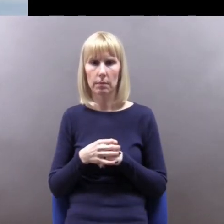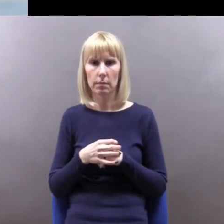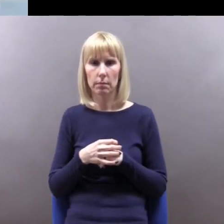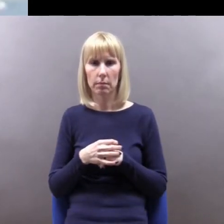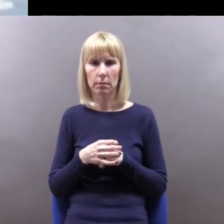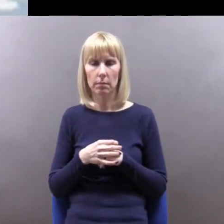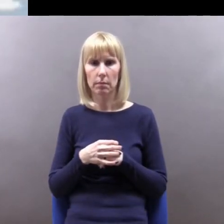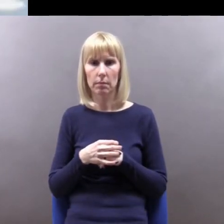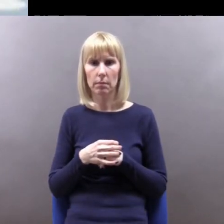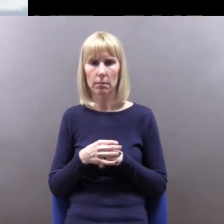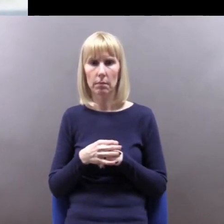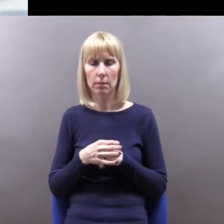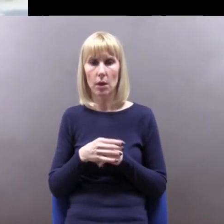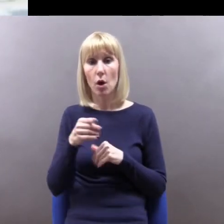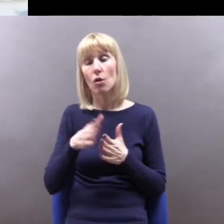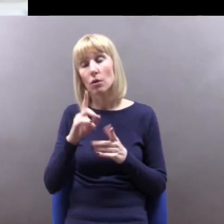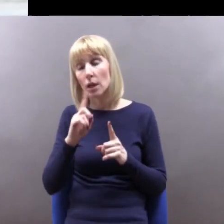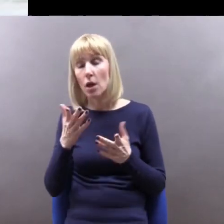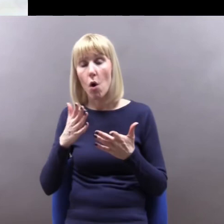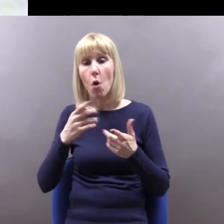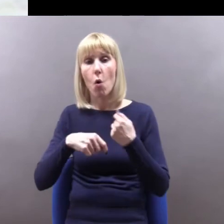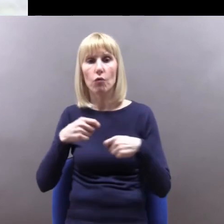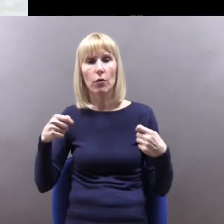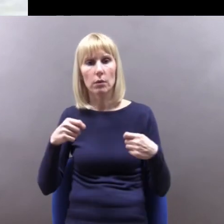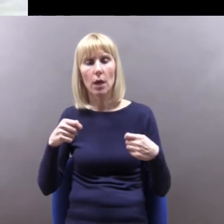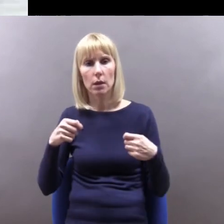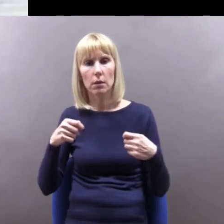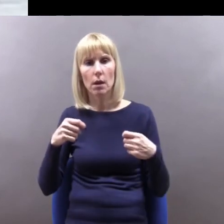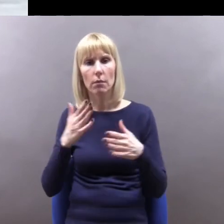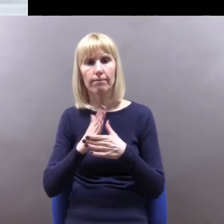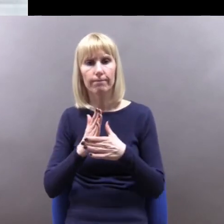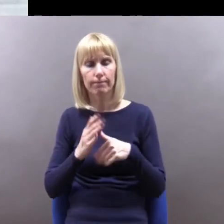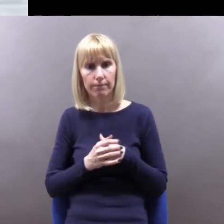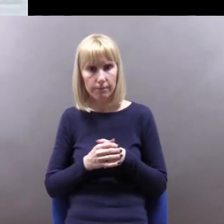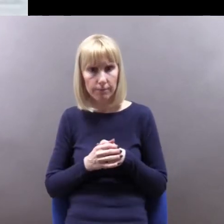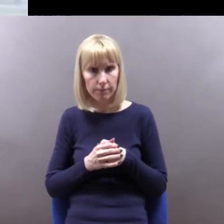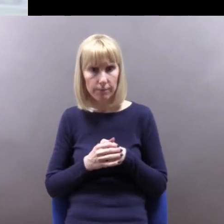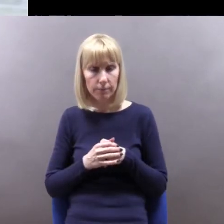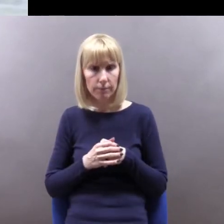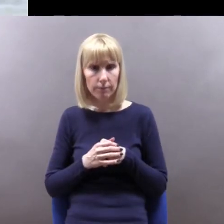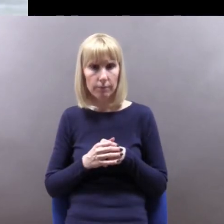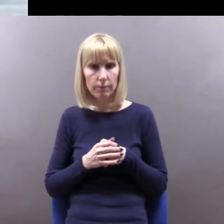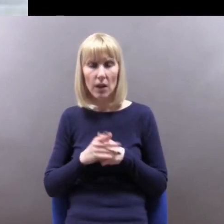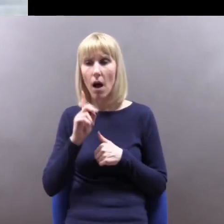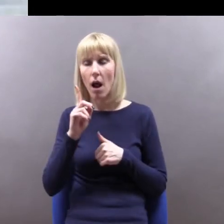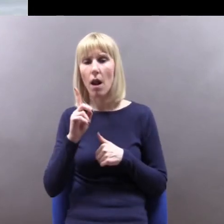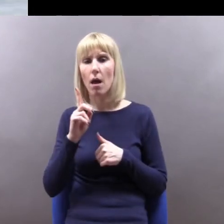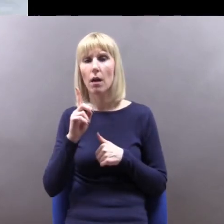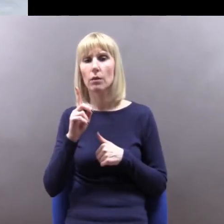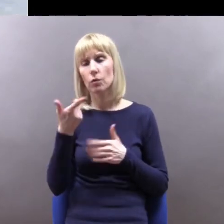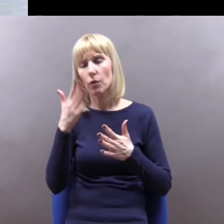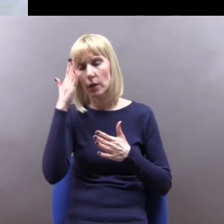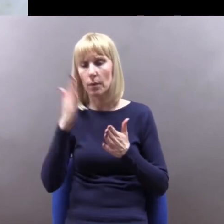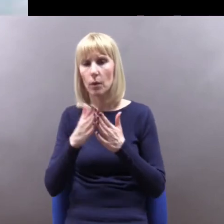rozwiązanie pośrednie, dające możliwość korzystania, natomiast no, ograniczające koszty.